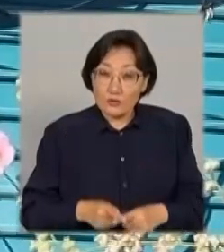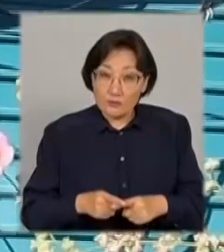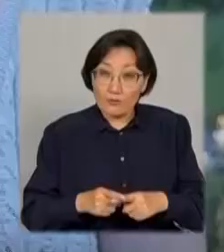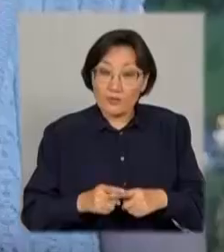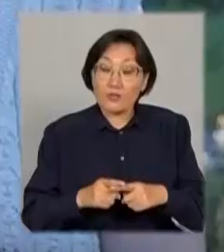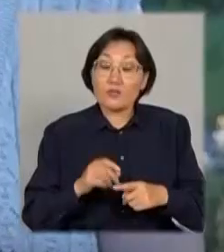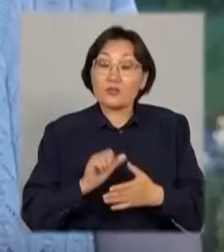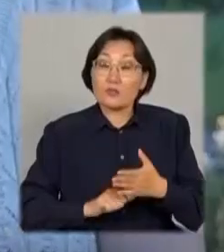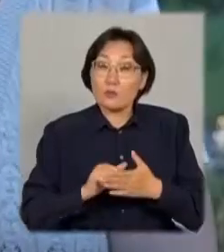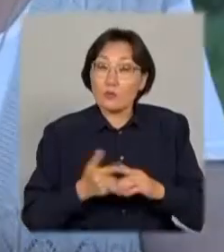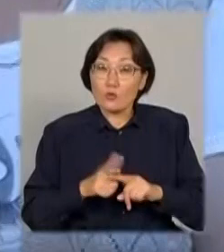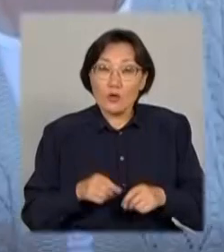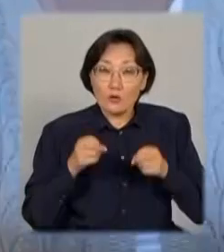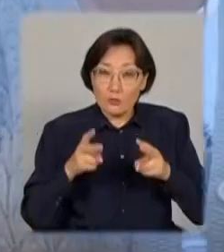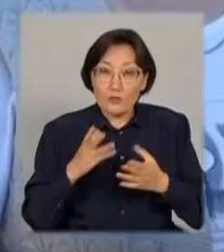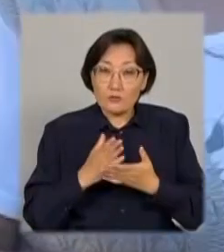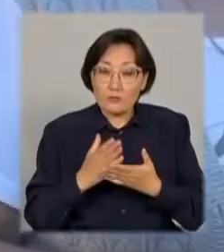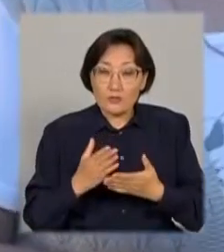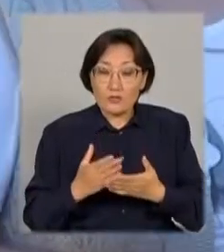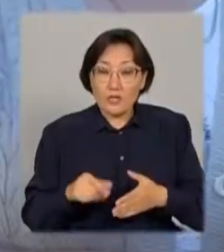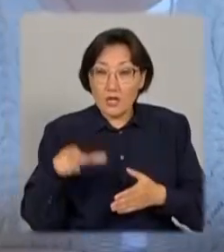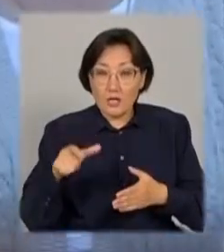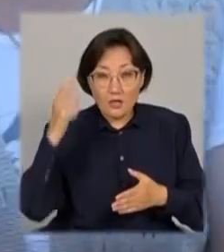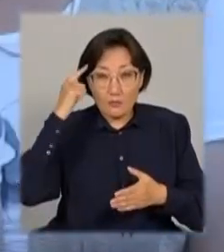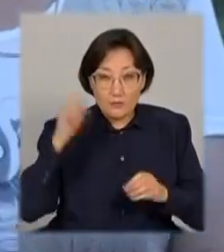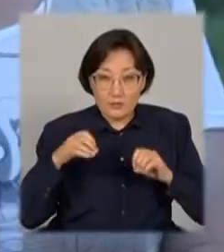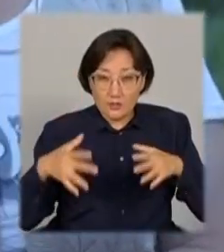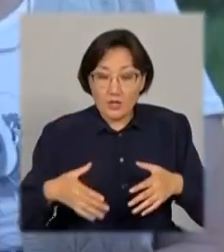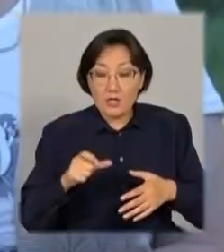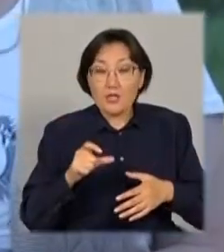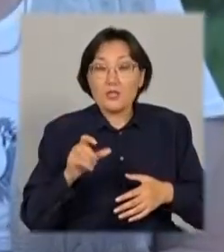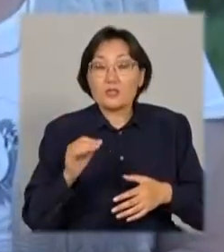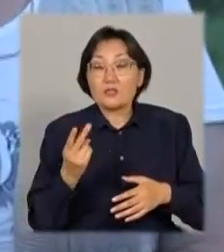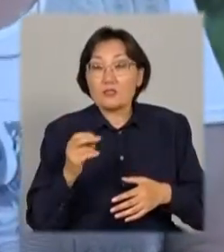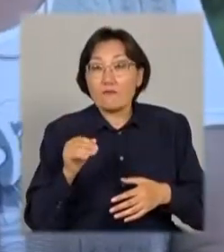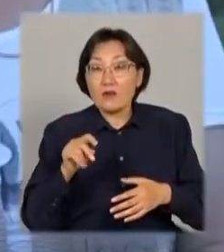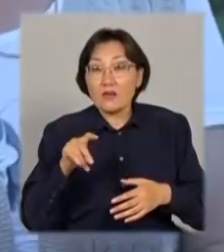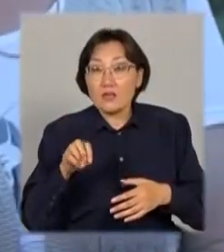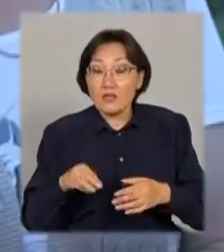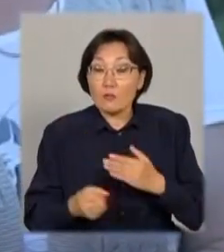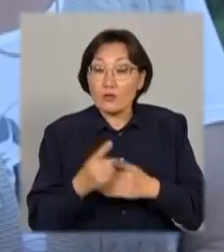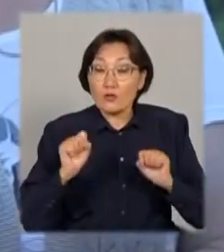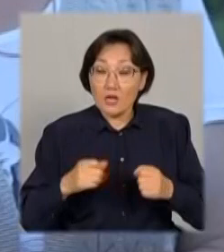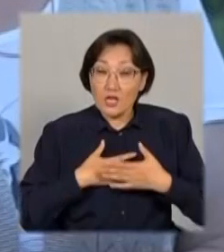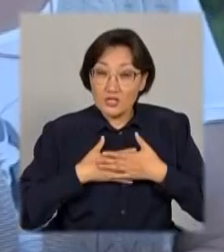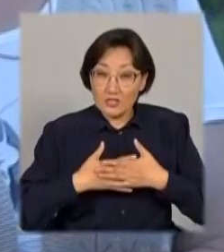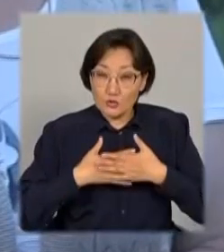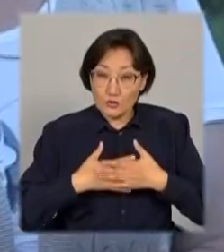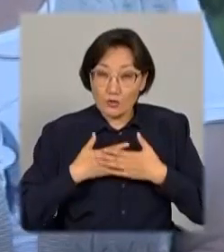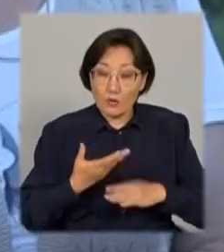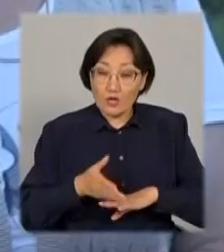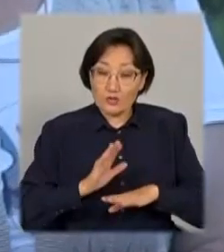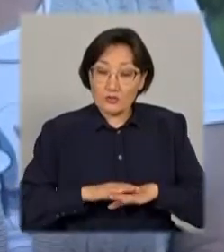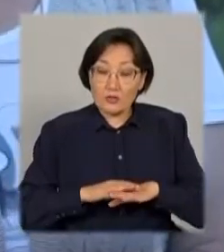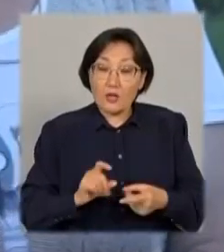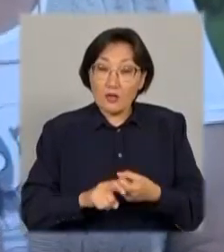шағымданды. Акиматқа барамыз, акиматтан толқы жоқ. Өзінің күн етеді. Я говорю, мен отын, мен айтқан